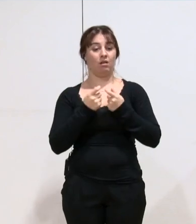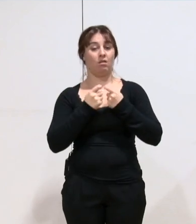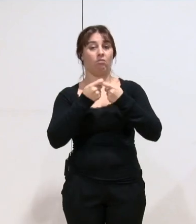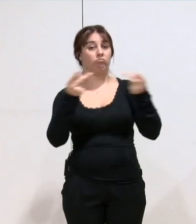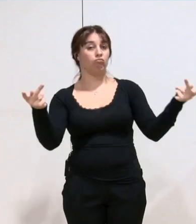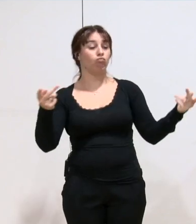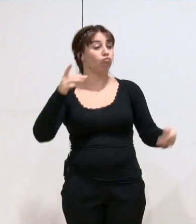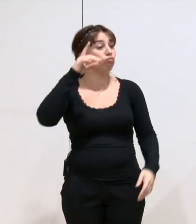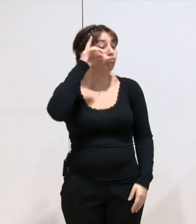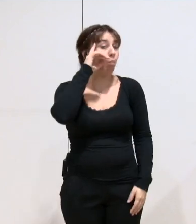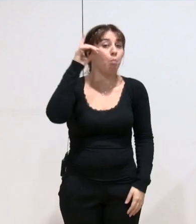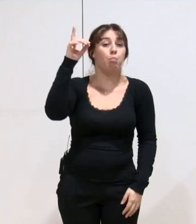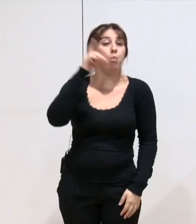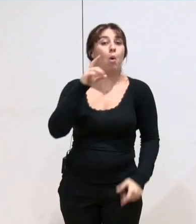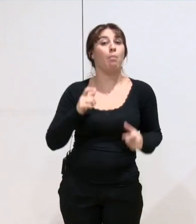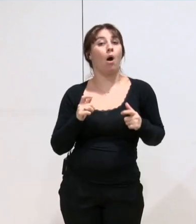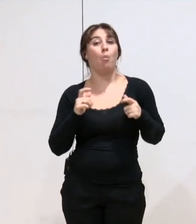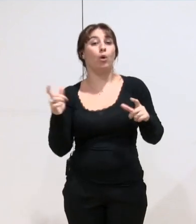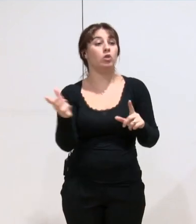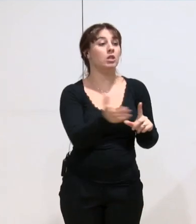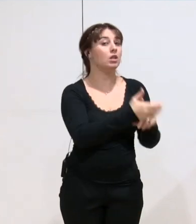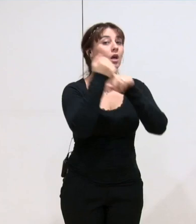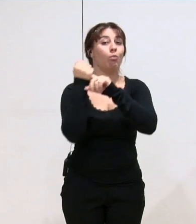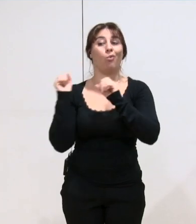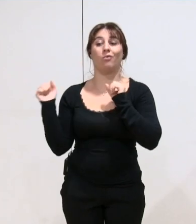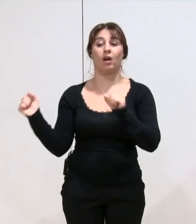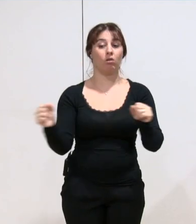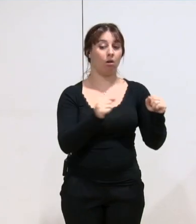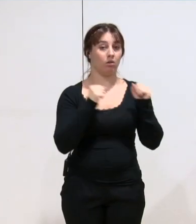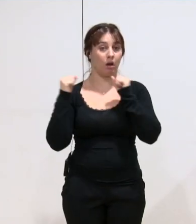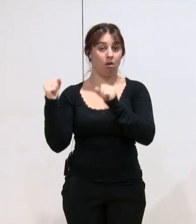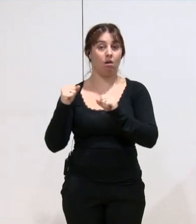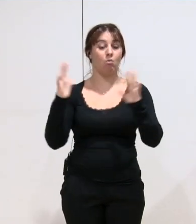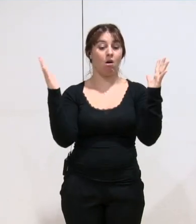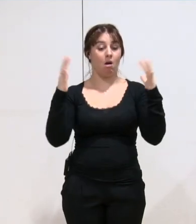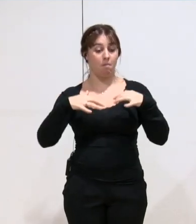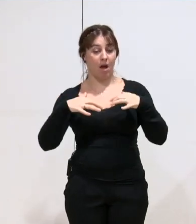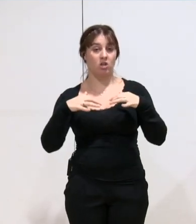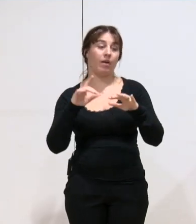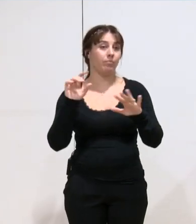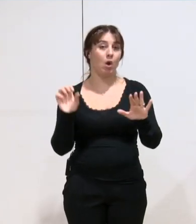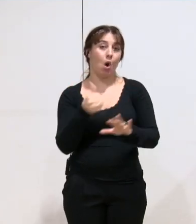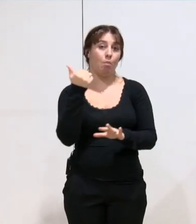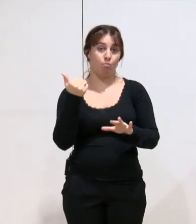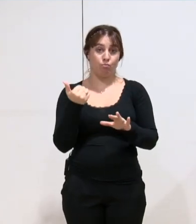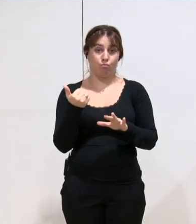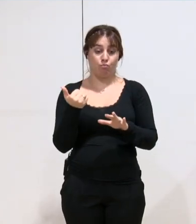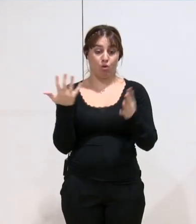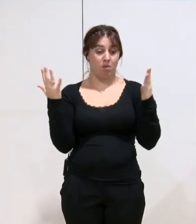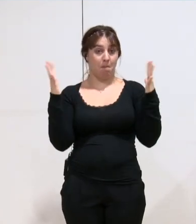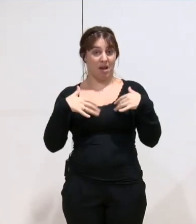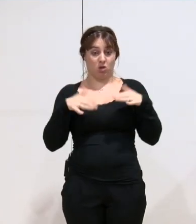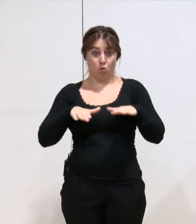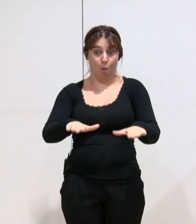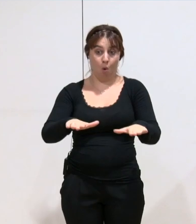étaient ouvertes pour trouver une solution qui convienne à tout le monde pour ce match, ce premier doublon de la saison qui